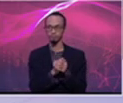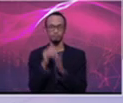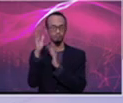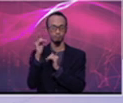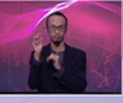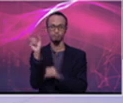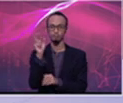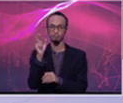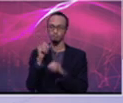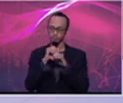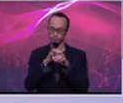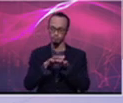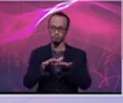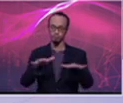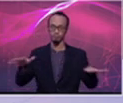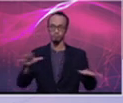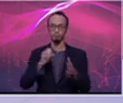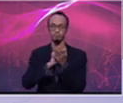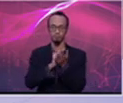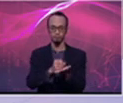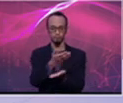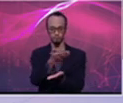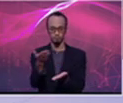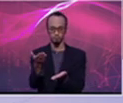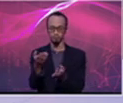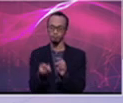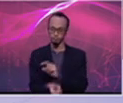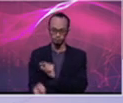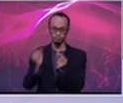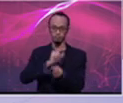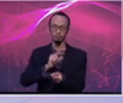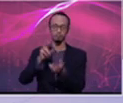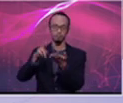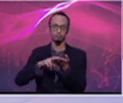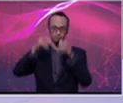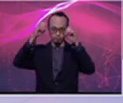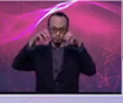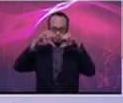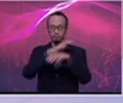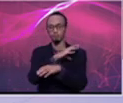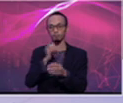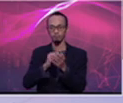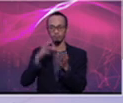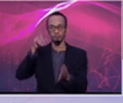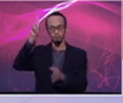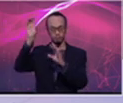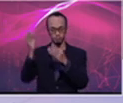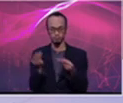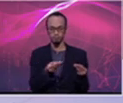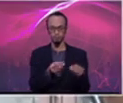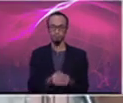islam terus subur di dunia dan semoga infak anda dikatikan dengan rezeki yang berkat dan melimpah ruah oleh Allah Subhanahu